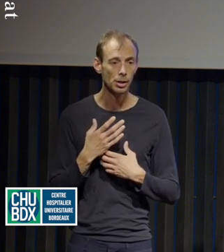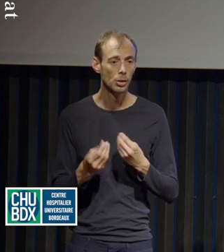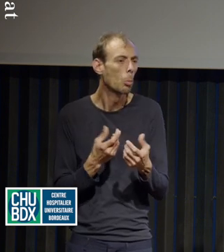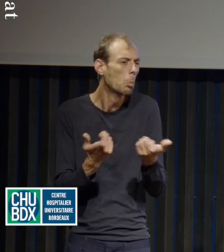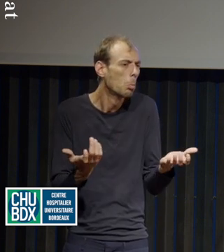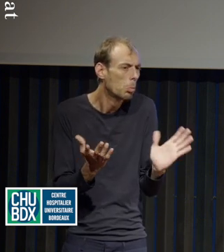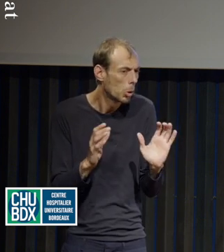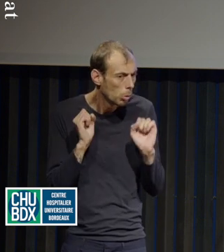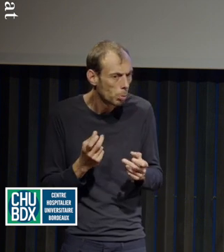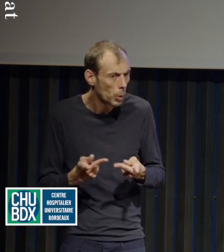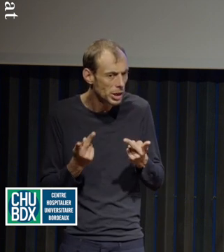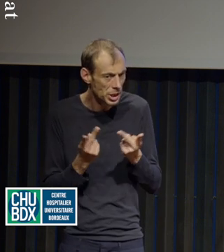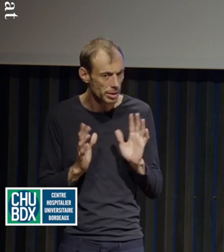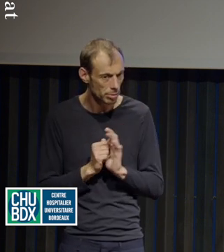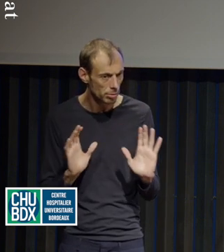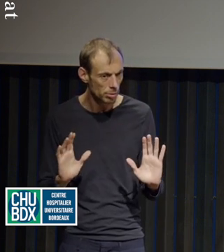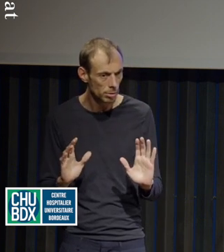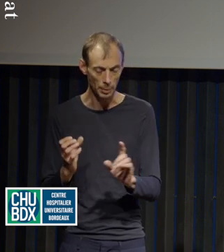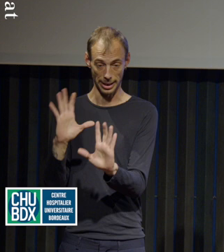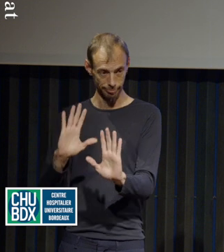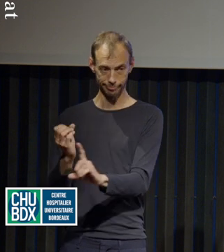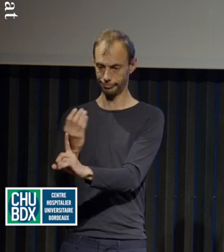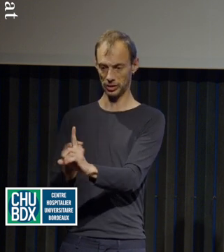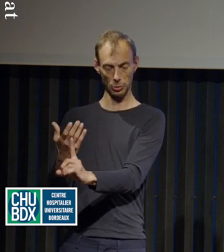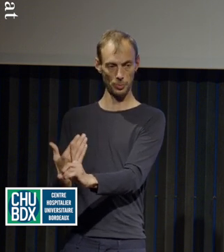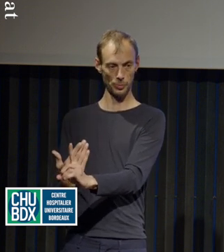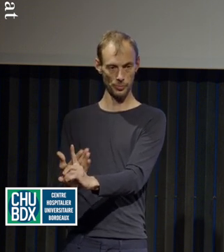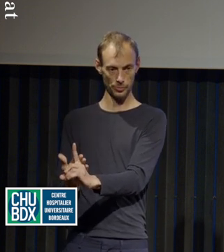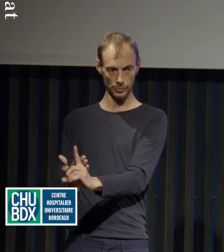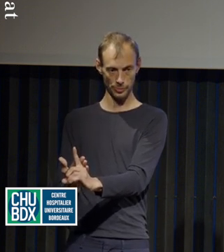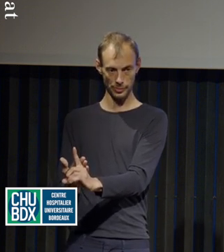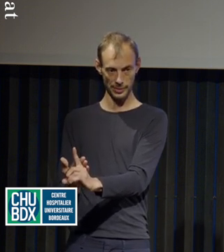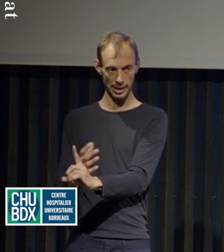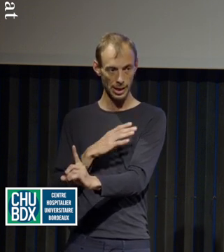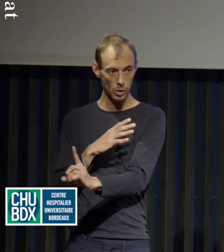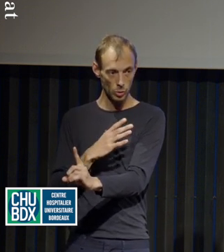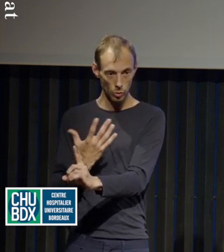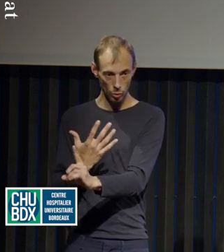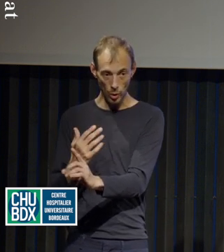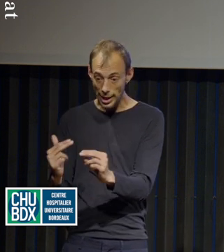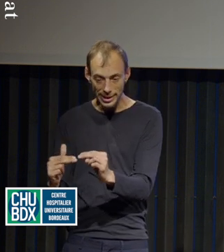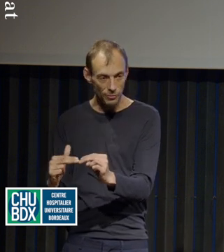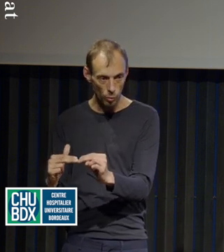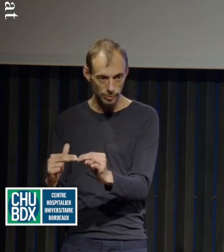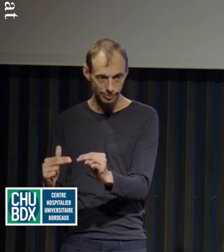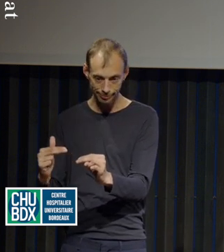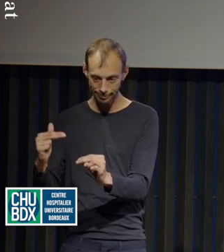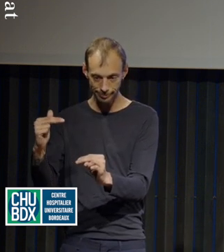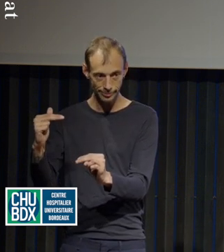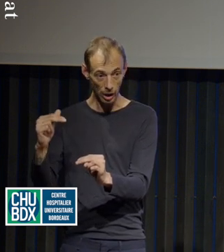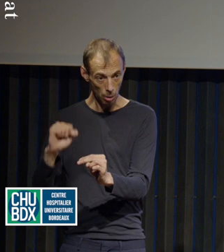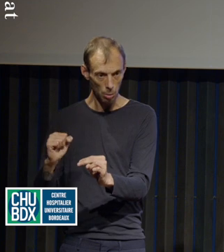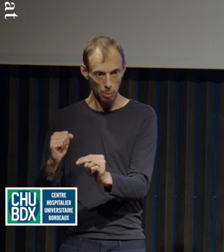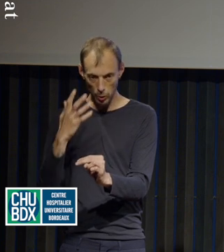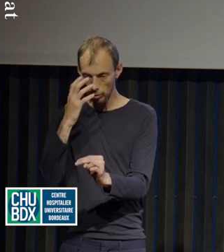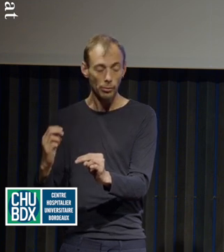Mais cette expression clinique, elle va être caractérisée par un niveau d'intensité qui va être particulièrement important,